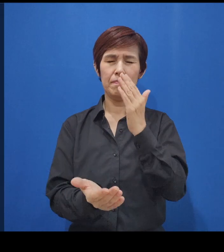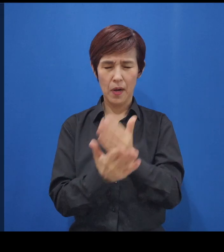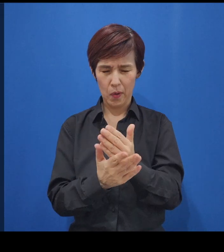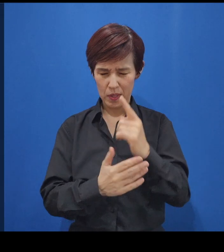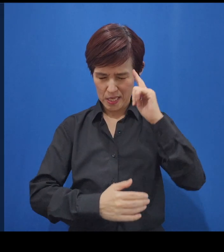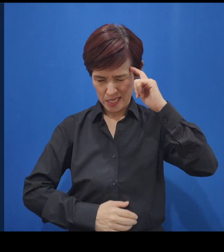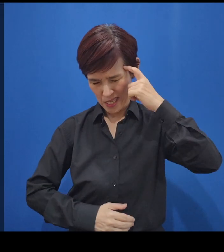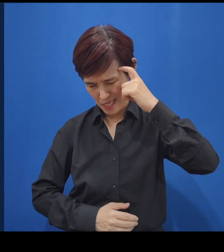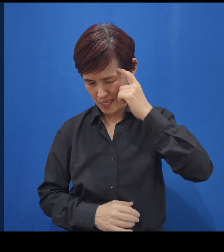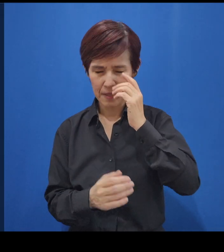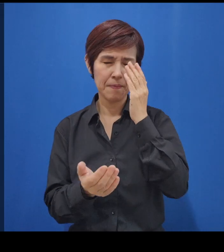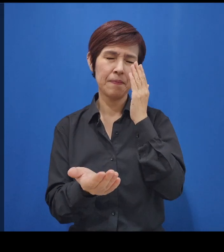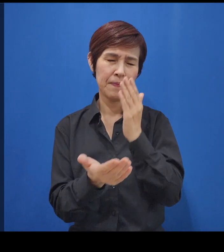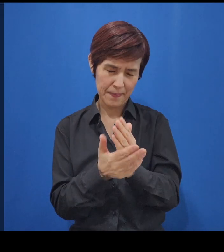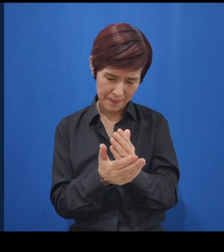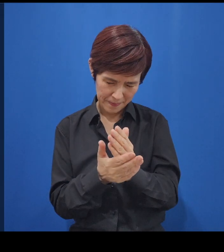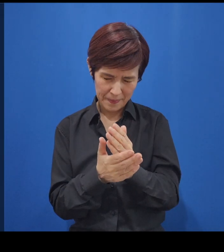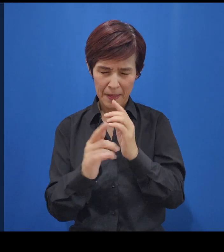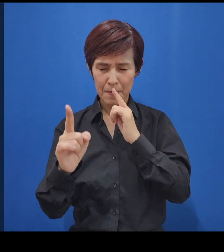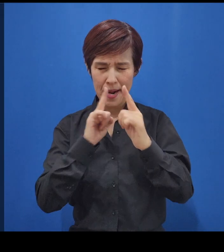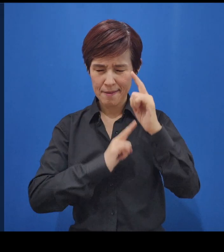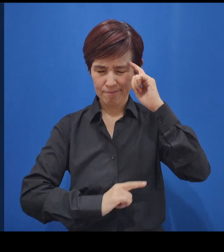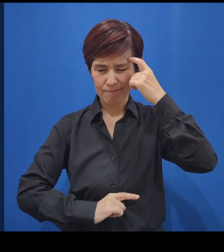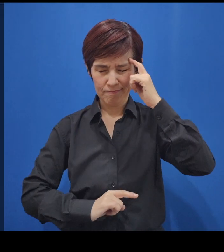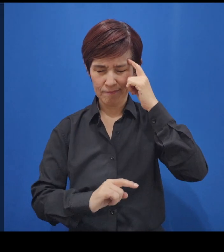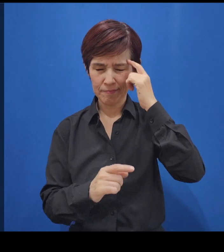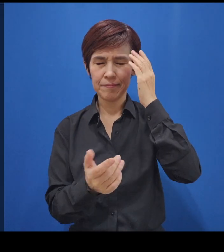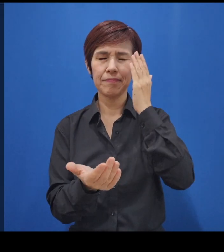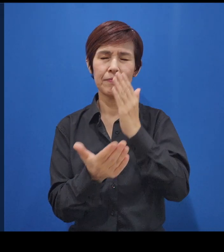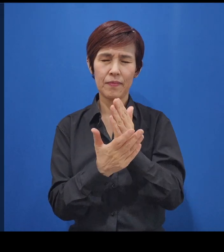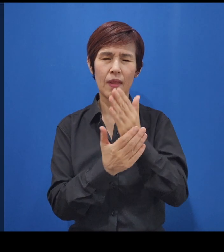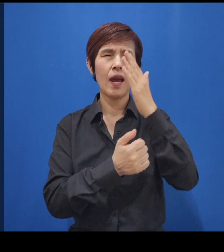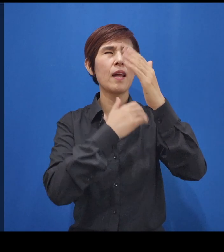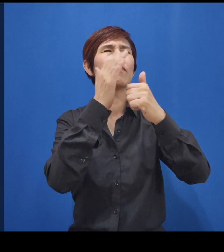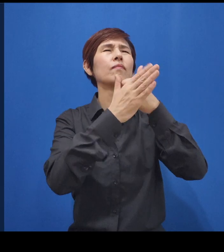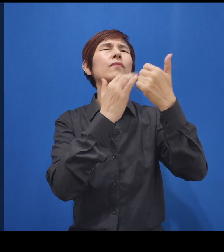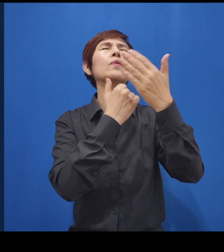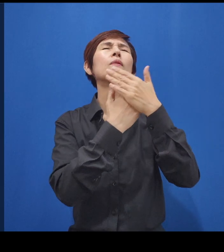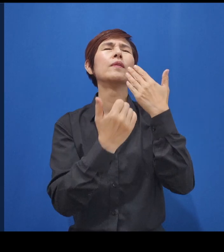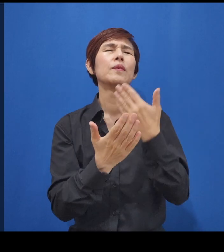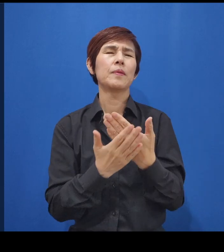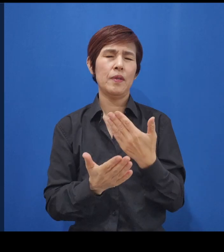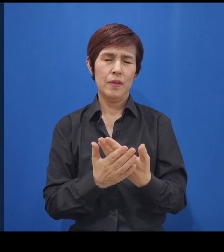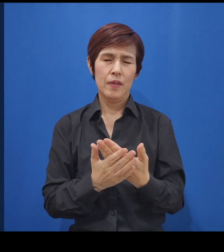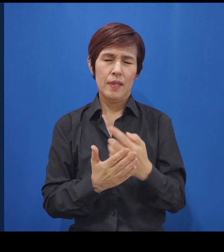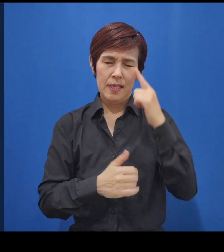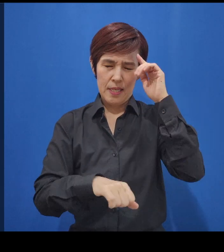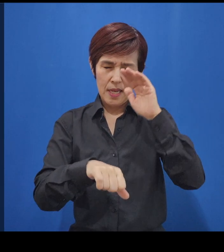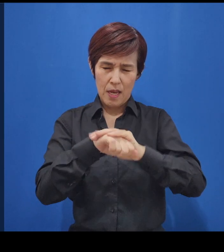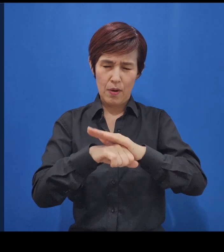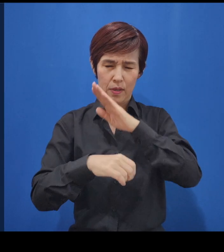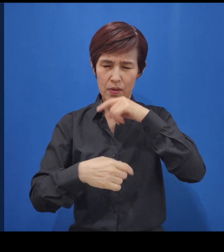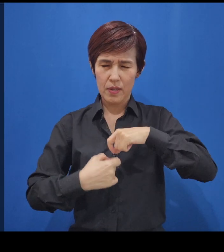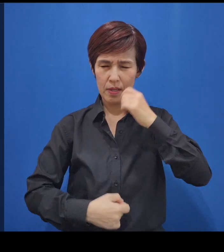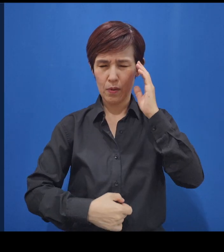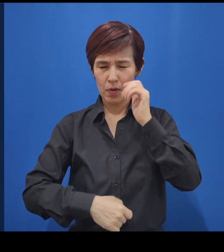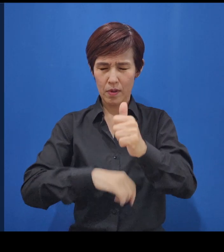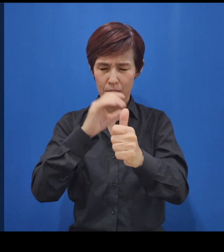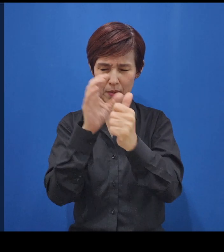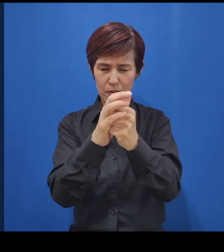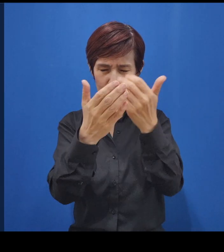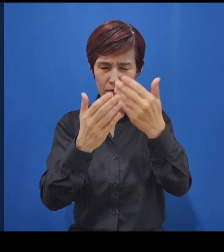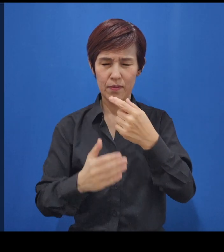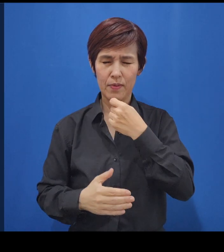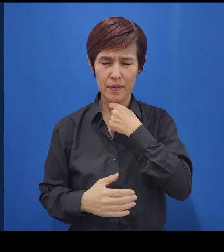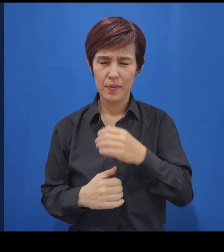내 생각에 빠져있지 않도록, 내 말에 빠져있지 않도록 하나님 날 도와주시옵소서. 지혜롭고 정의로운 대통령